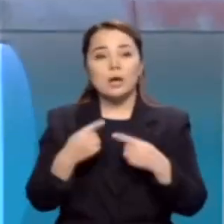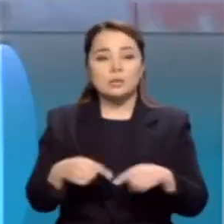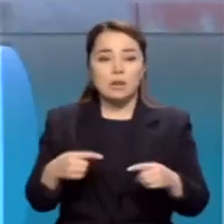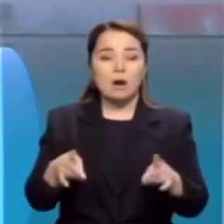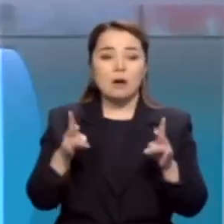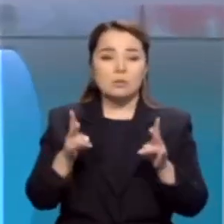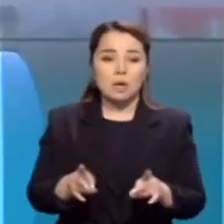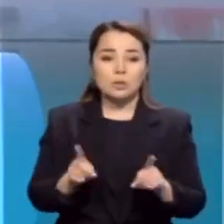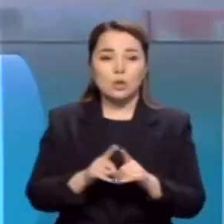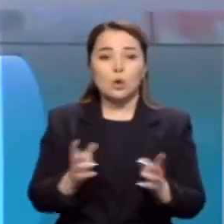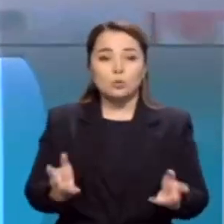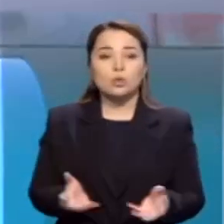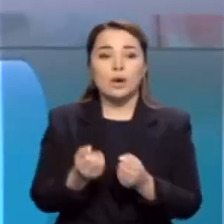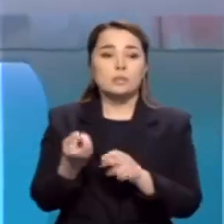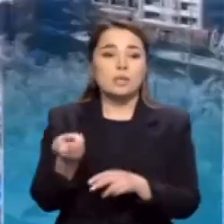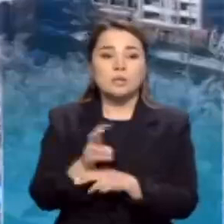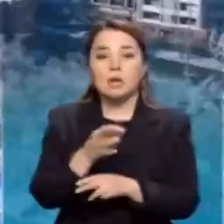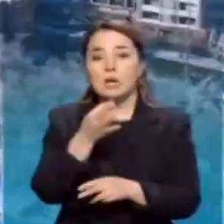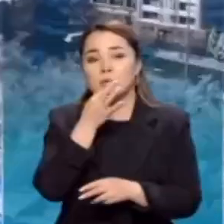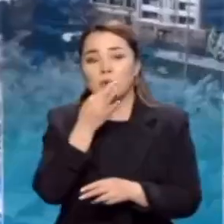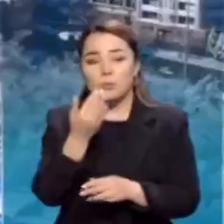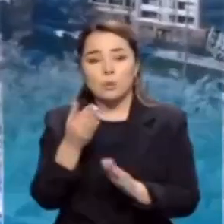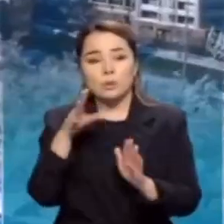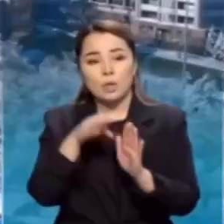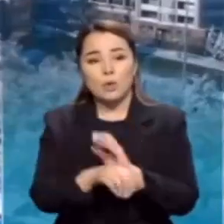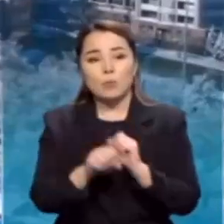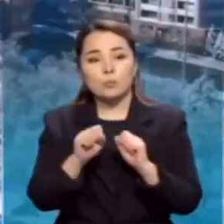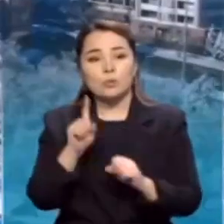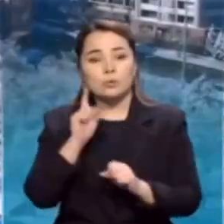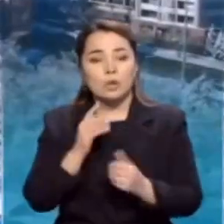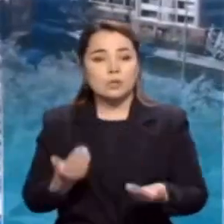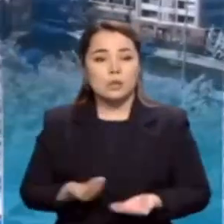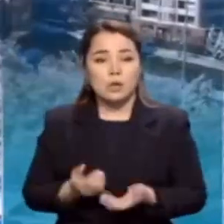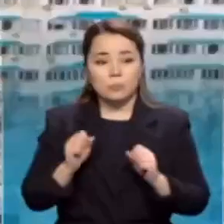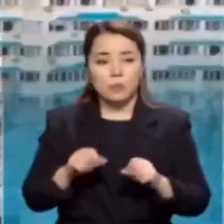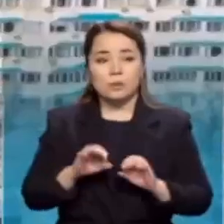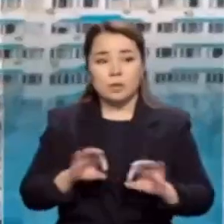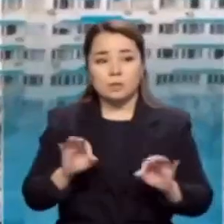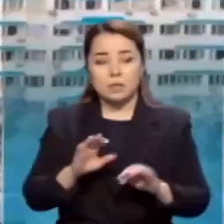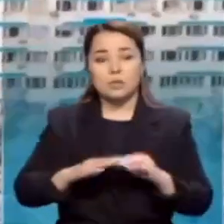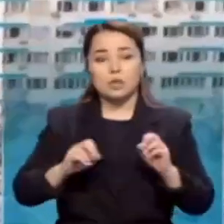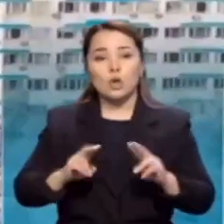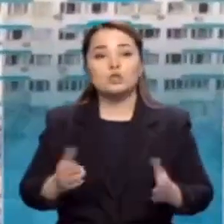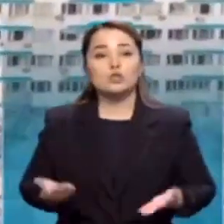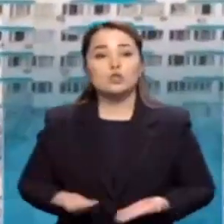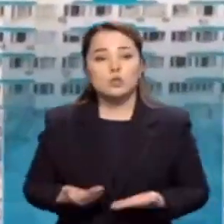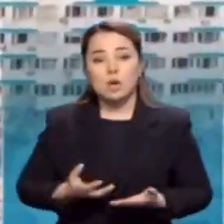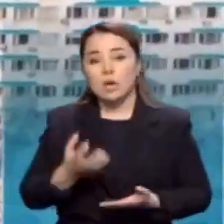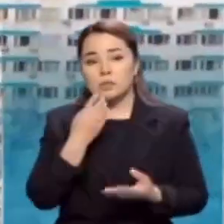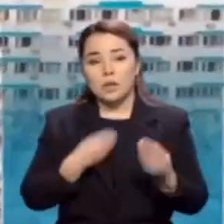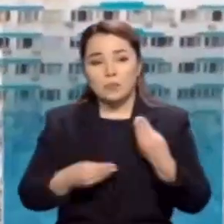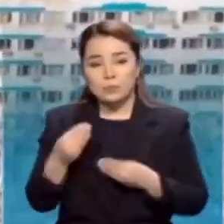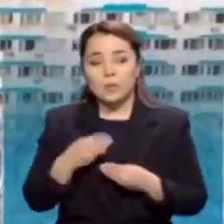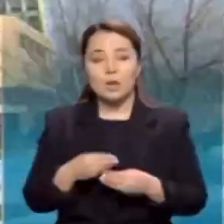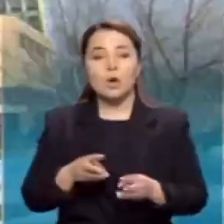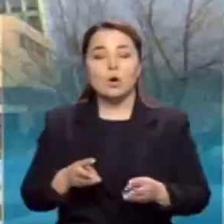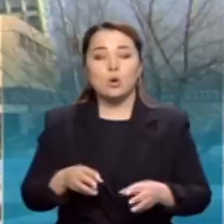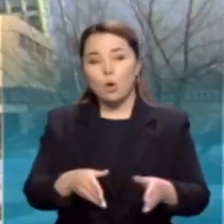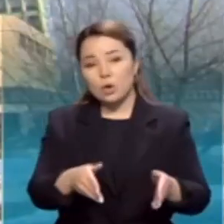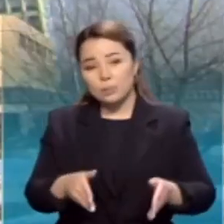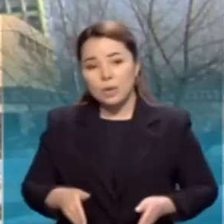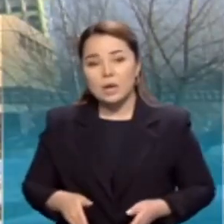апат кезде құтқарушылар келгенге дейін күнелтуге мүмкіндік береді. Мамандардың сөзінше тұрғындар жылы киім, көрпе, сіріңке